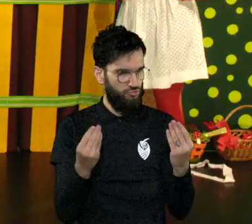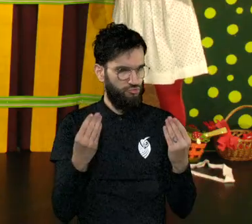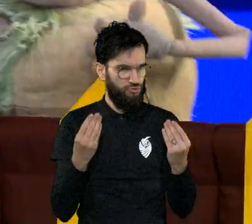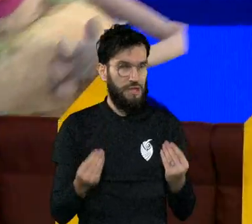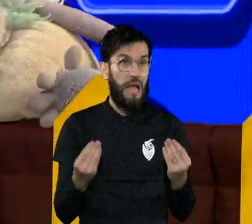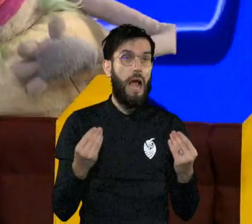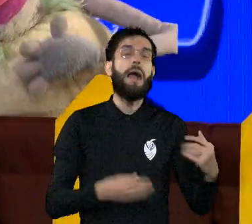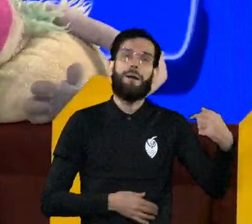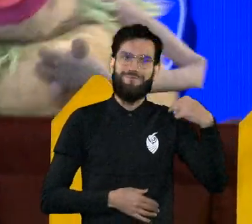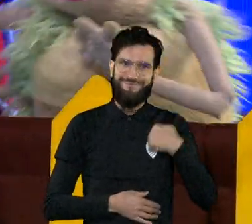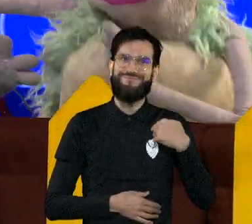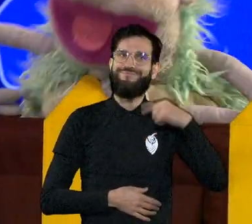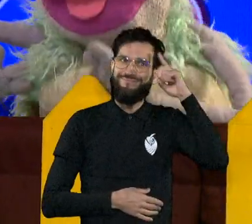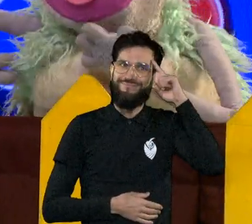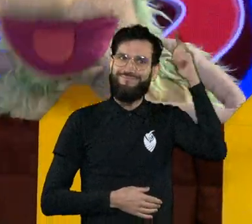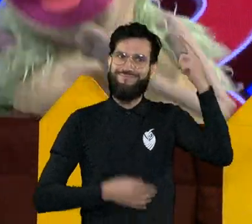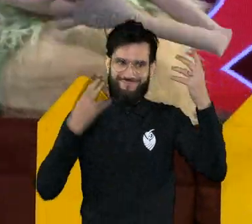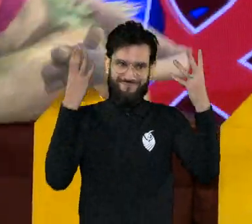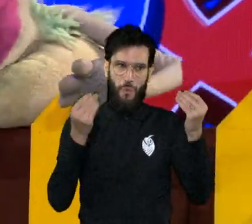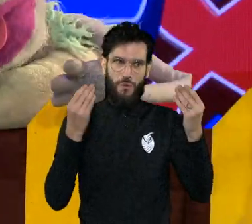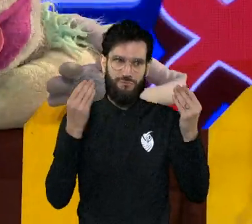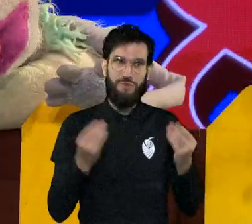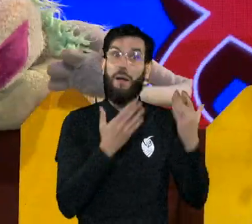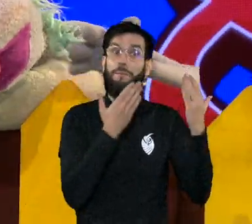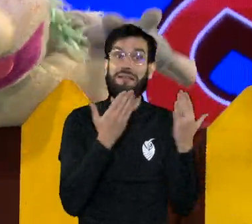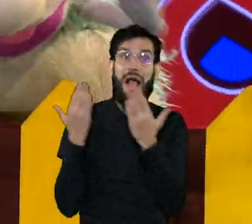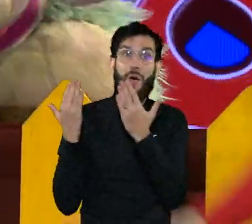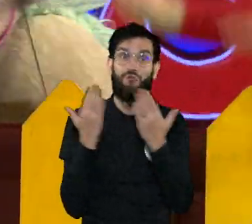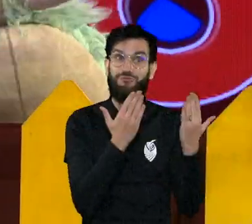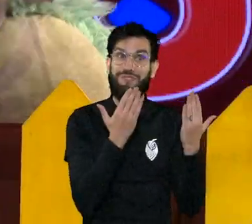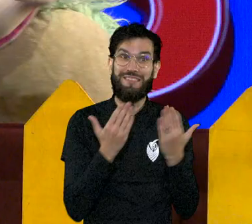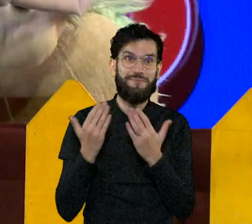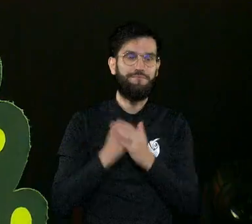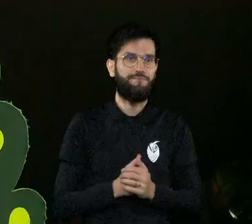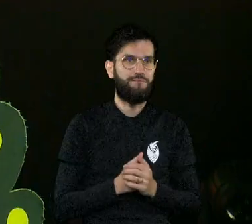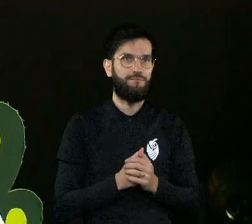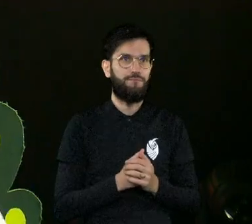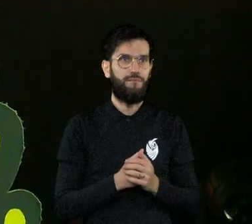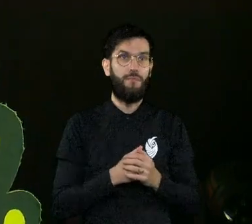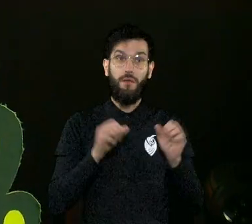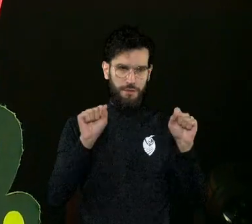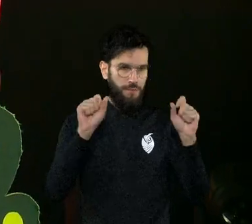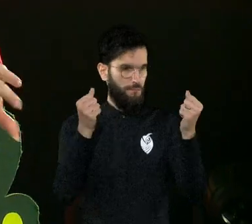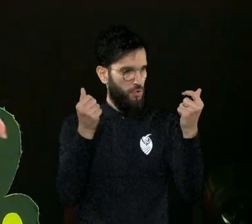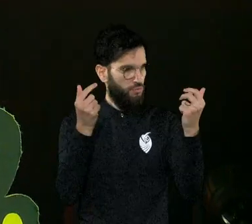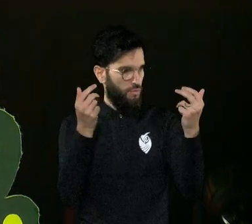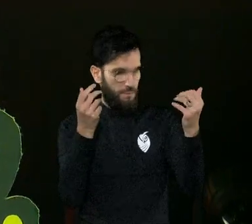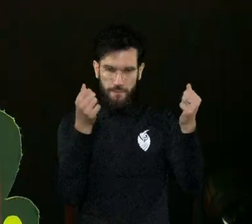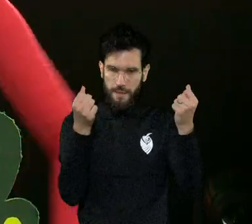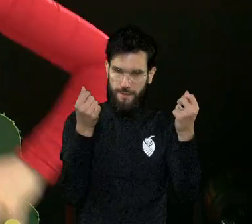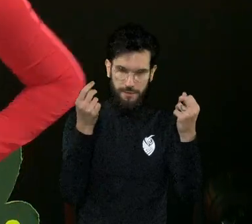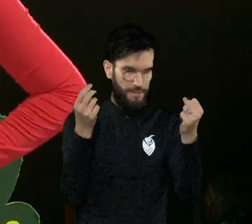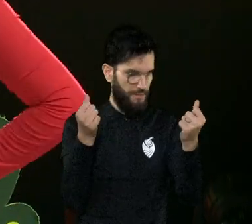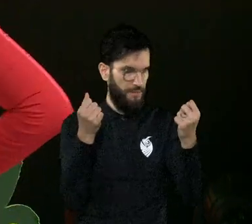to urobím, rýchlo sa to naučím. Prštieky si